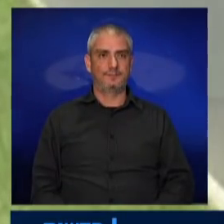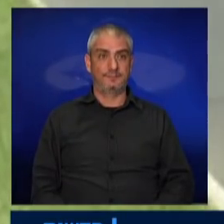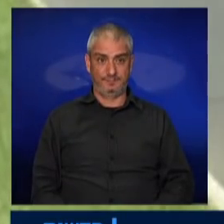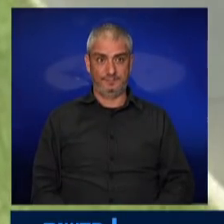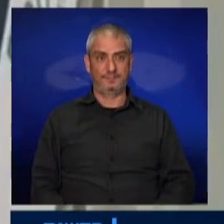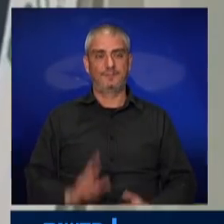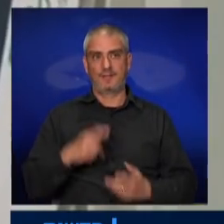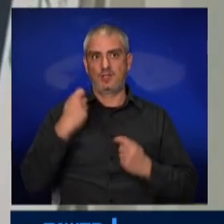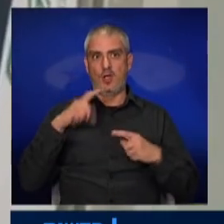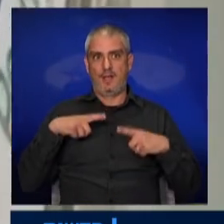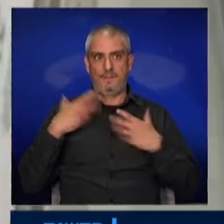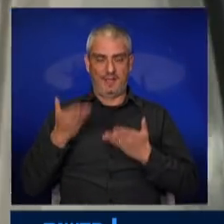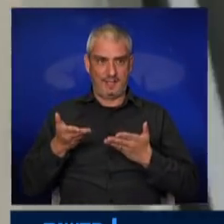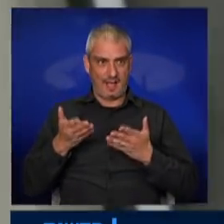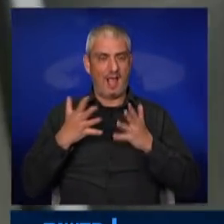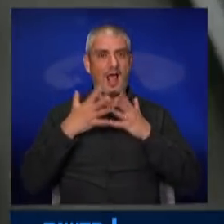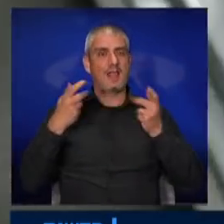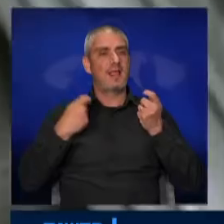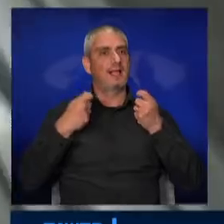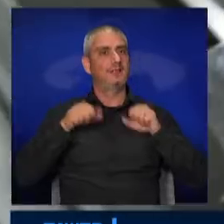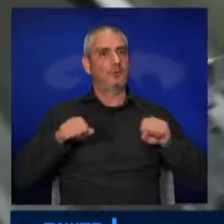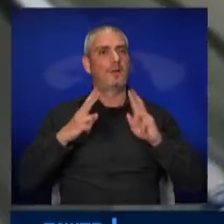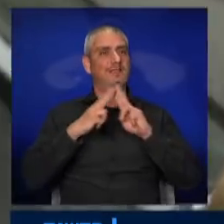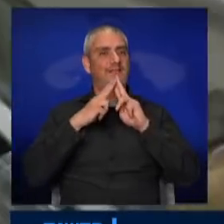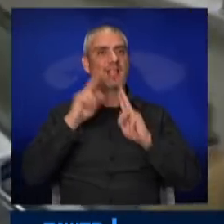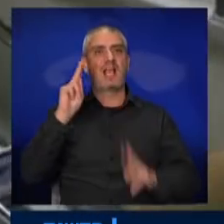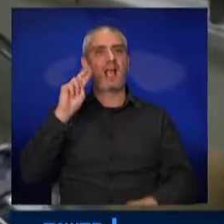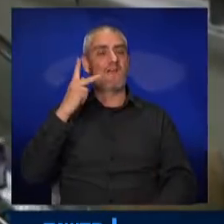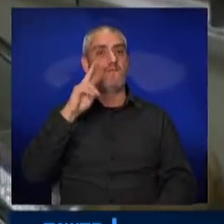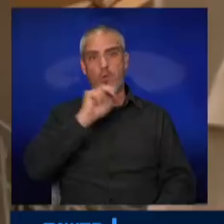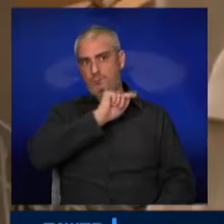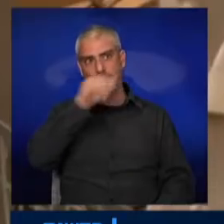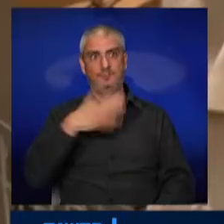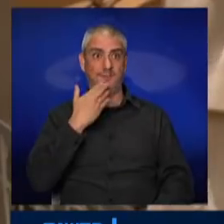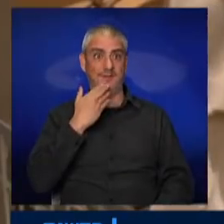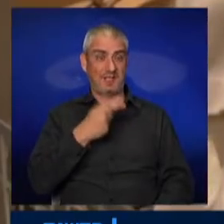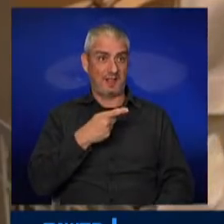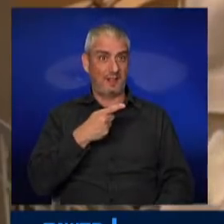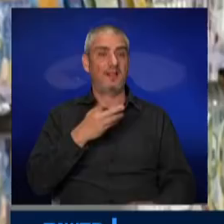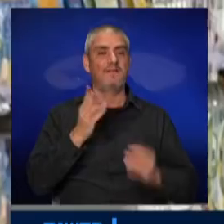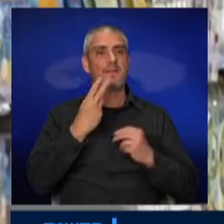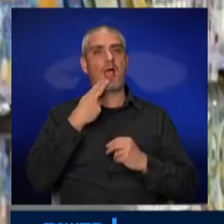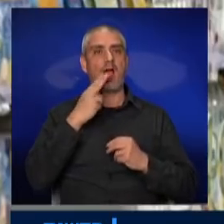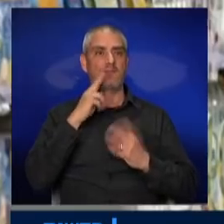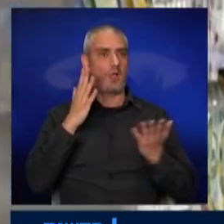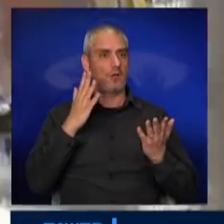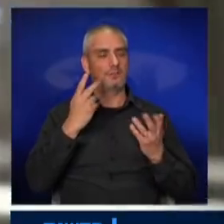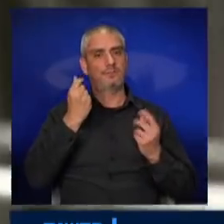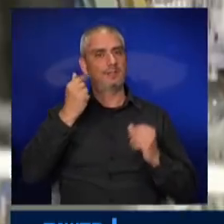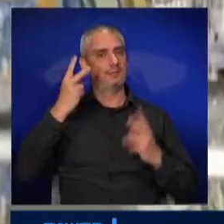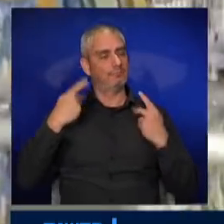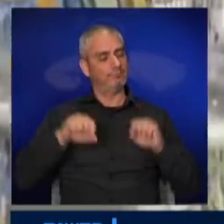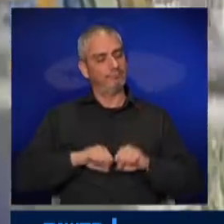בצל יוקר המחיה, ענקית הקמעונאות הצרפתית קרפור בדרך לישראל, ואיתה ההבטחות למחירים